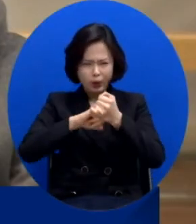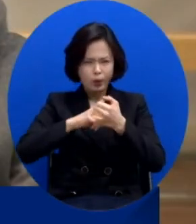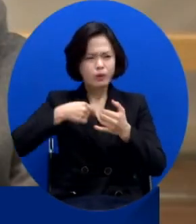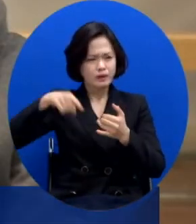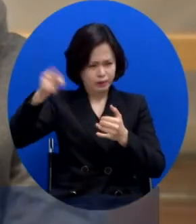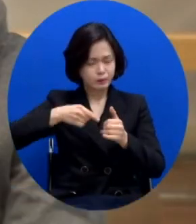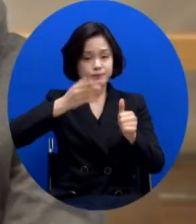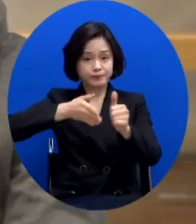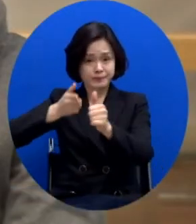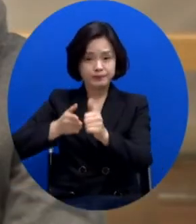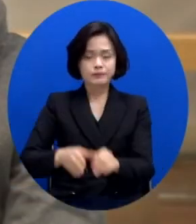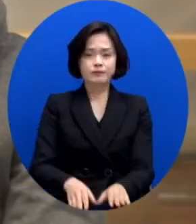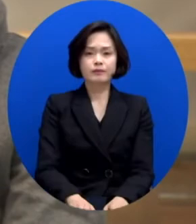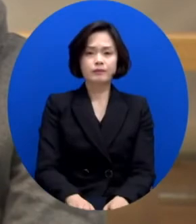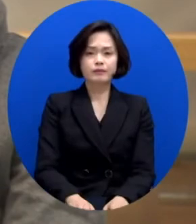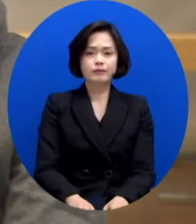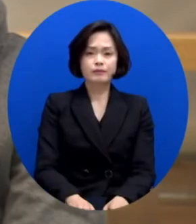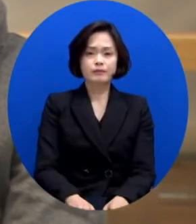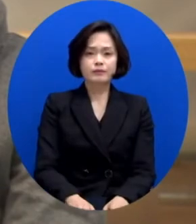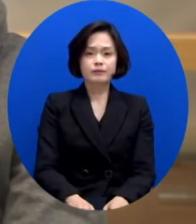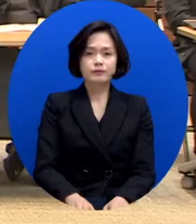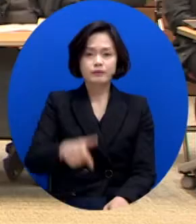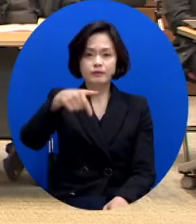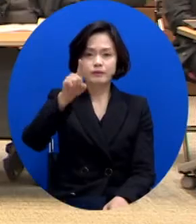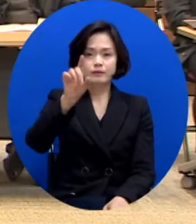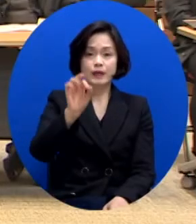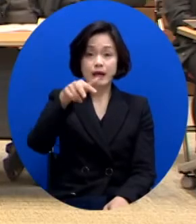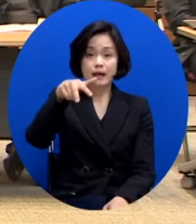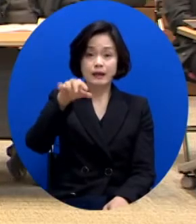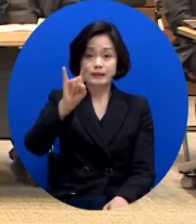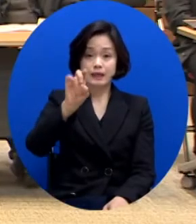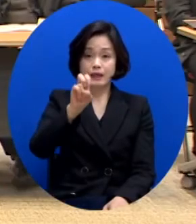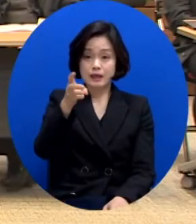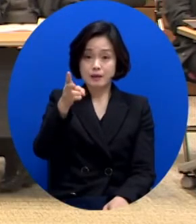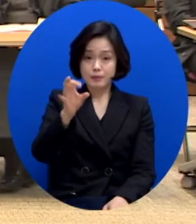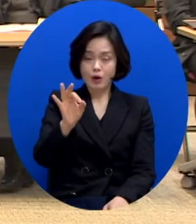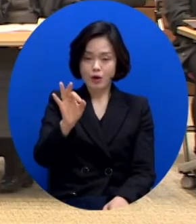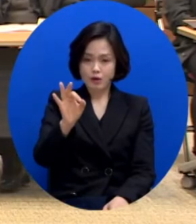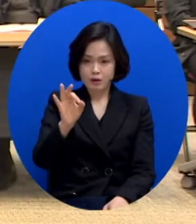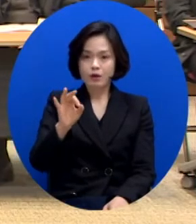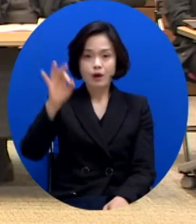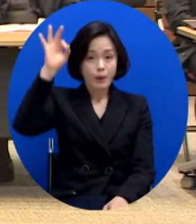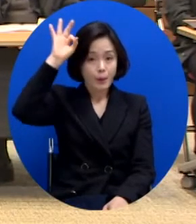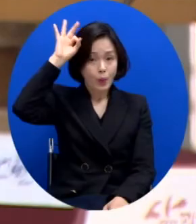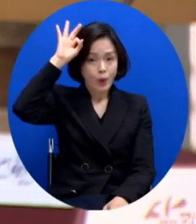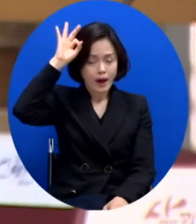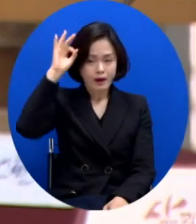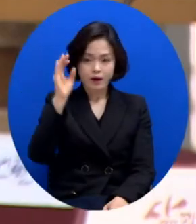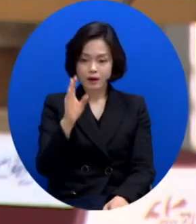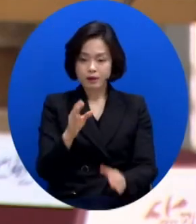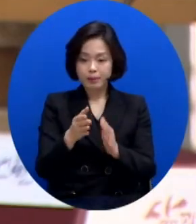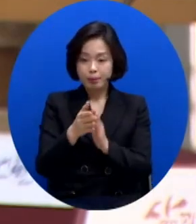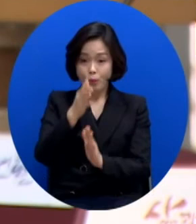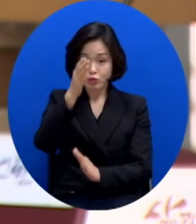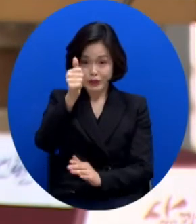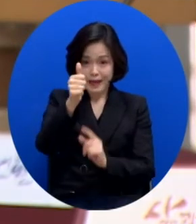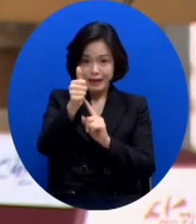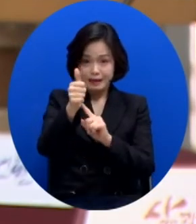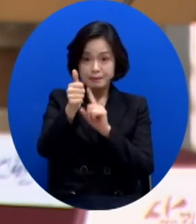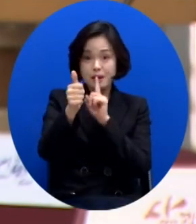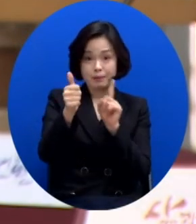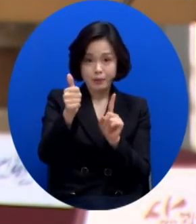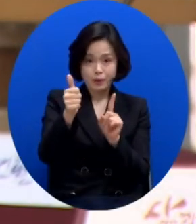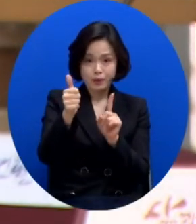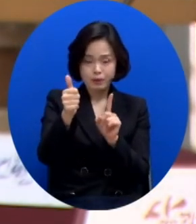좋겠고요. 또 강재명 포항시 감염대응본부장은 코로나19 감염 여부에 대해서는 외부